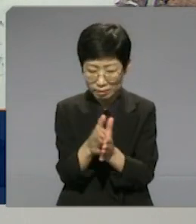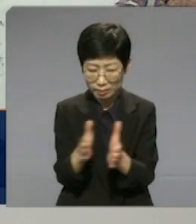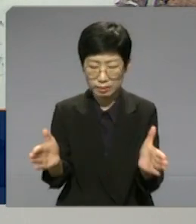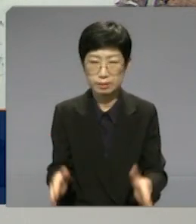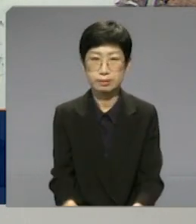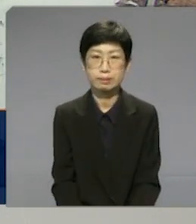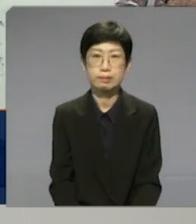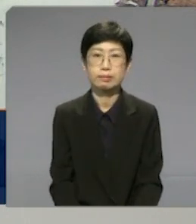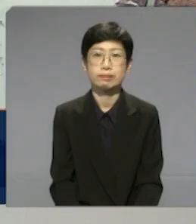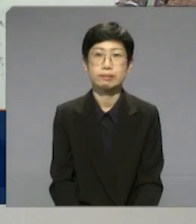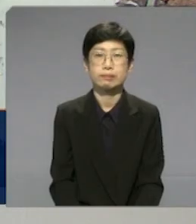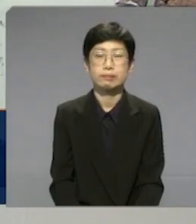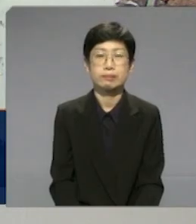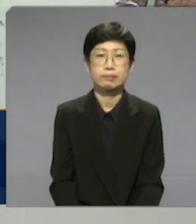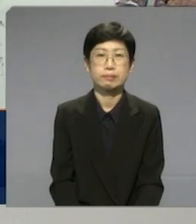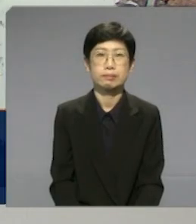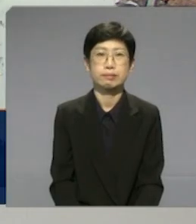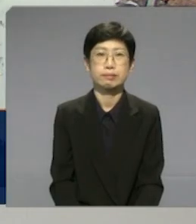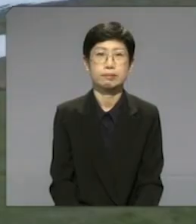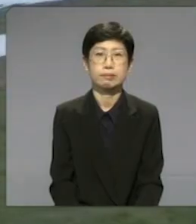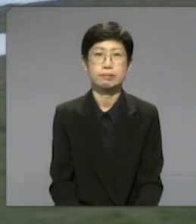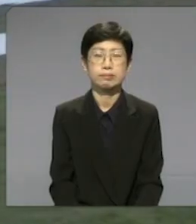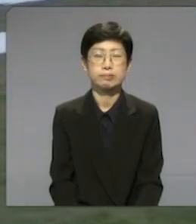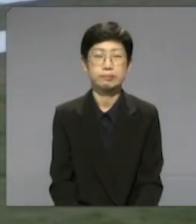김준호 월드 리포터입니다